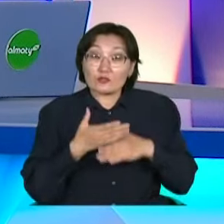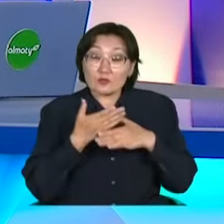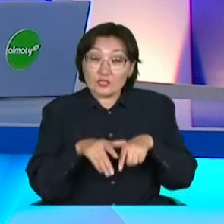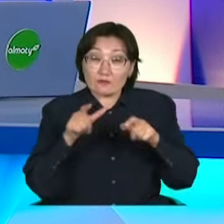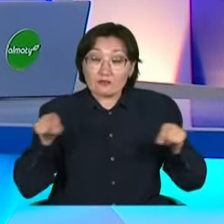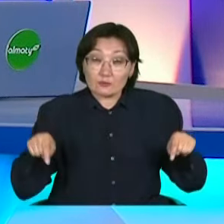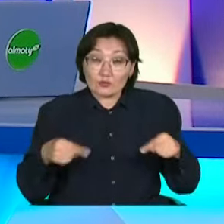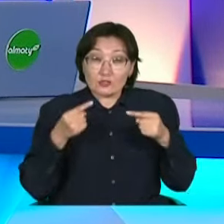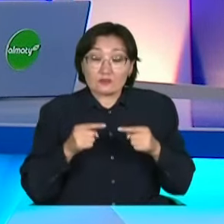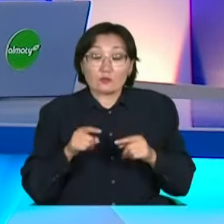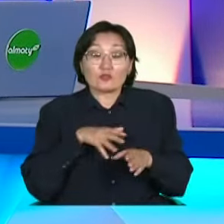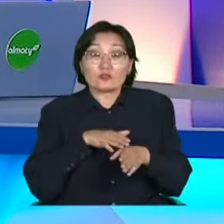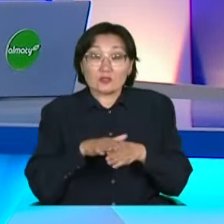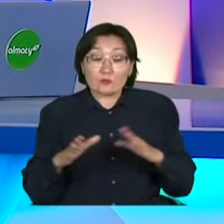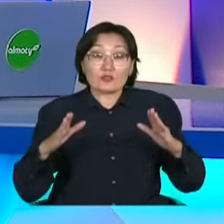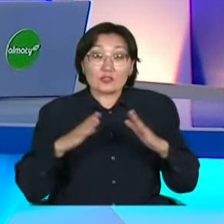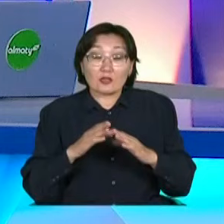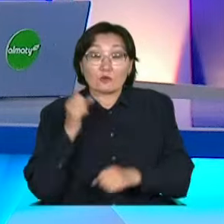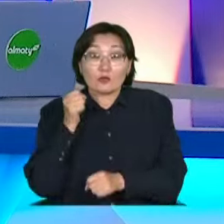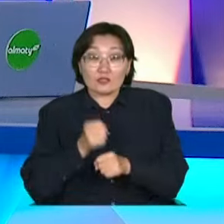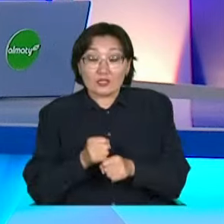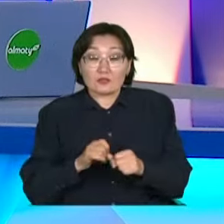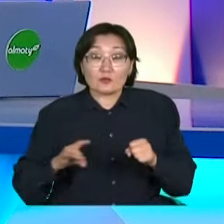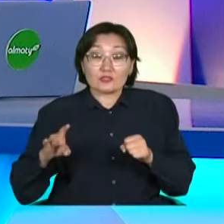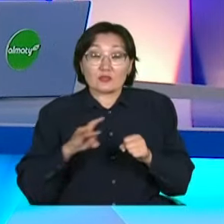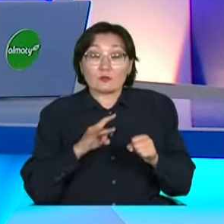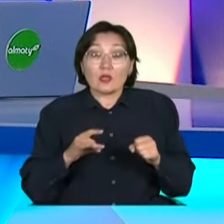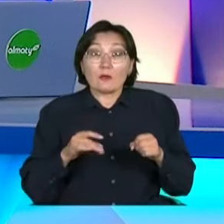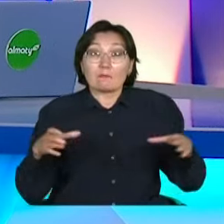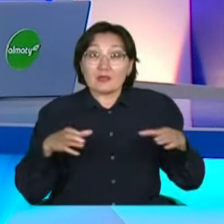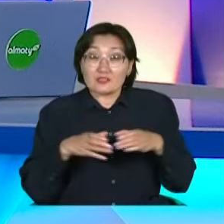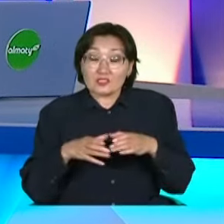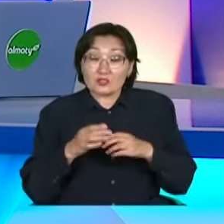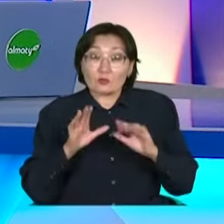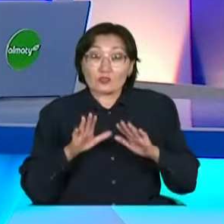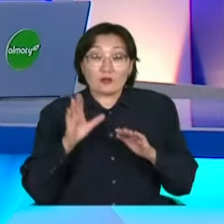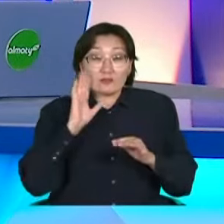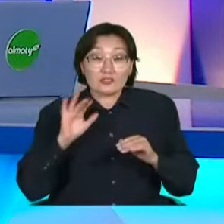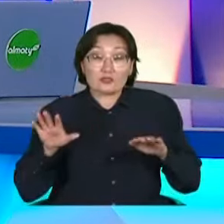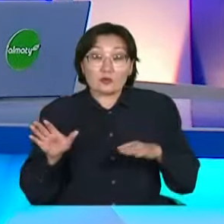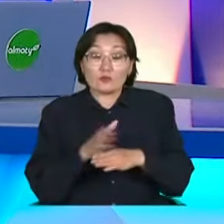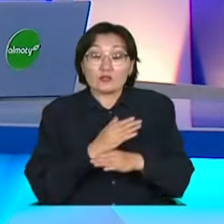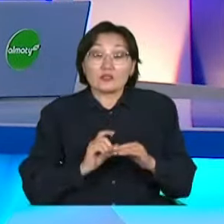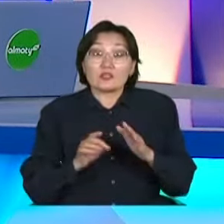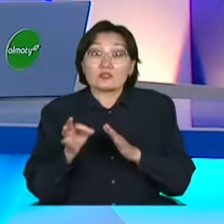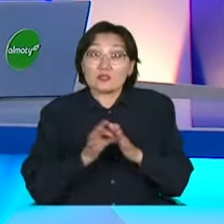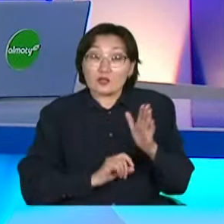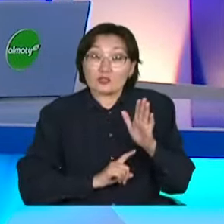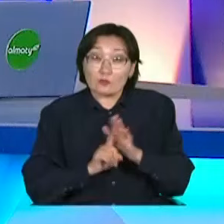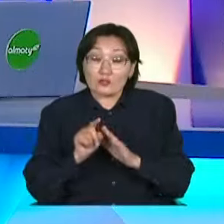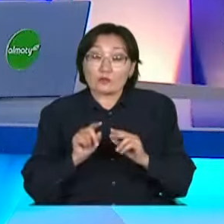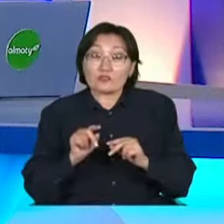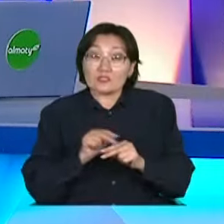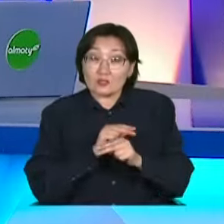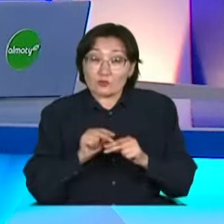людям восстанавливать уцелевшее жилье работники из районных мехбригад. Как только вода ушла, они сразу же приступили к ремонтным